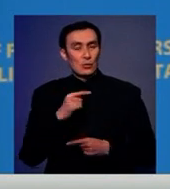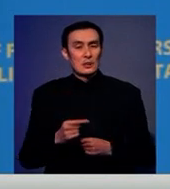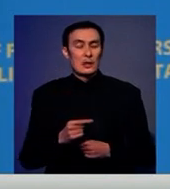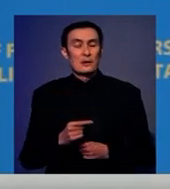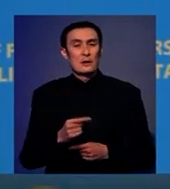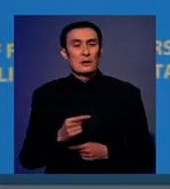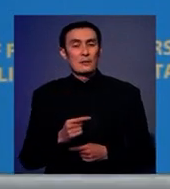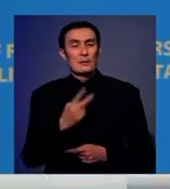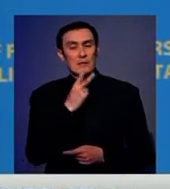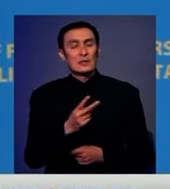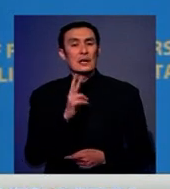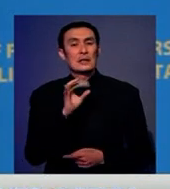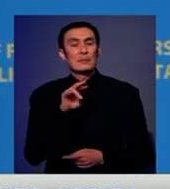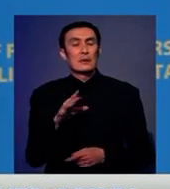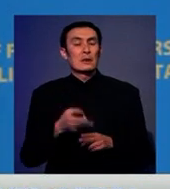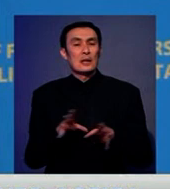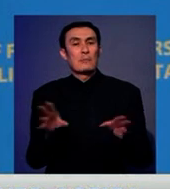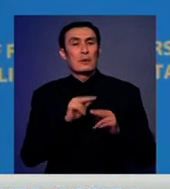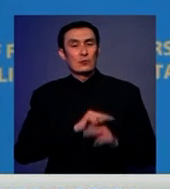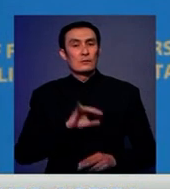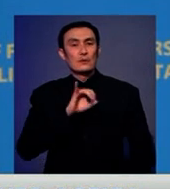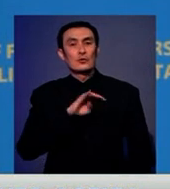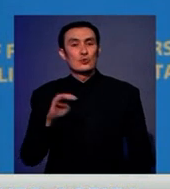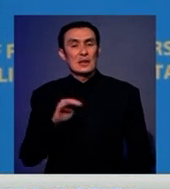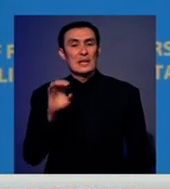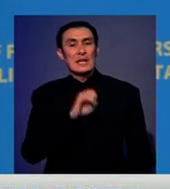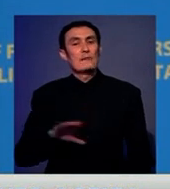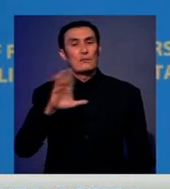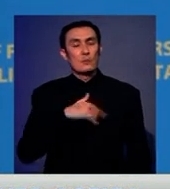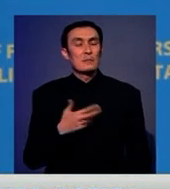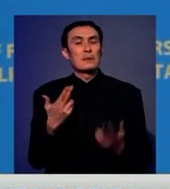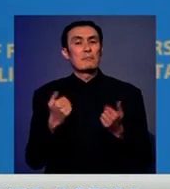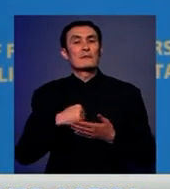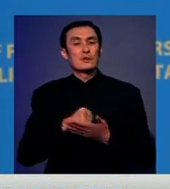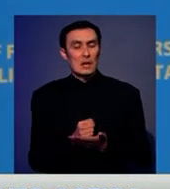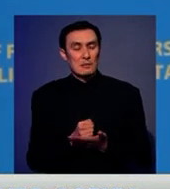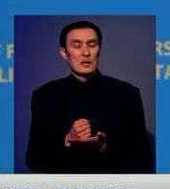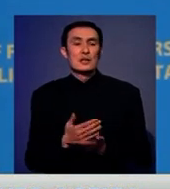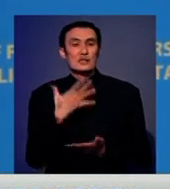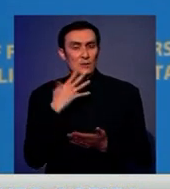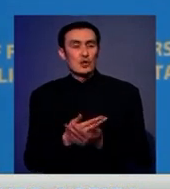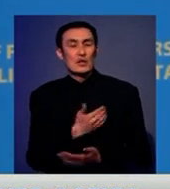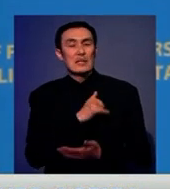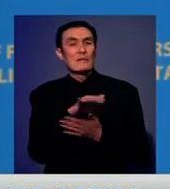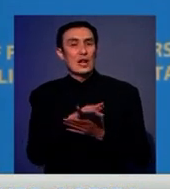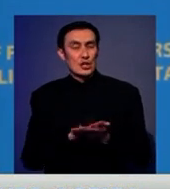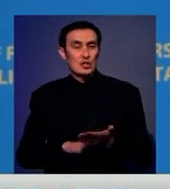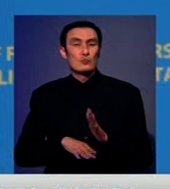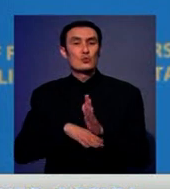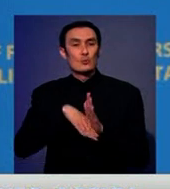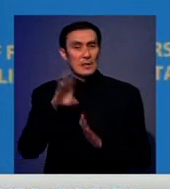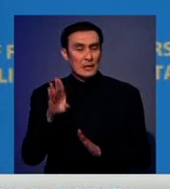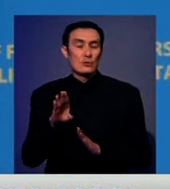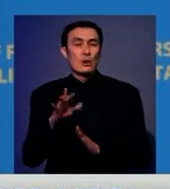Кипр как одного из важных партнеров Южной Европы. И мы подтверждаем свою приверженность к дальнейшему